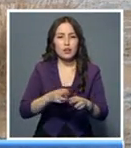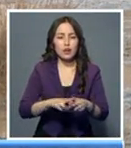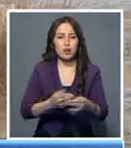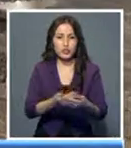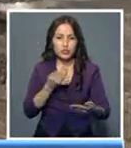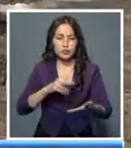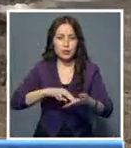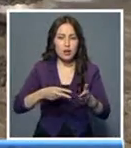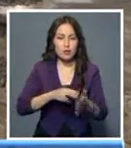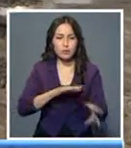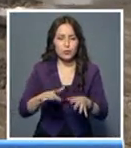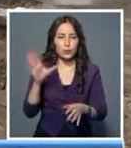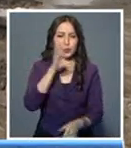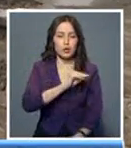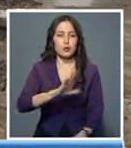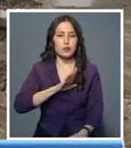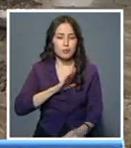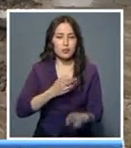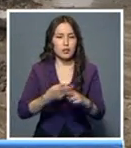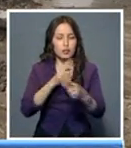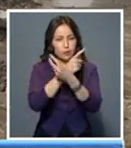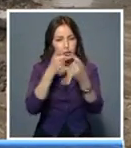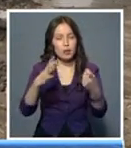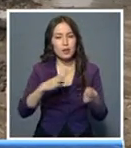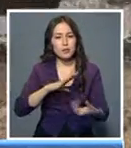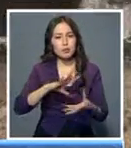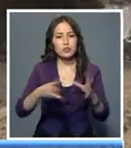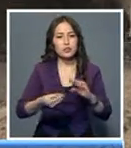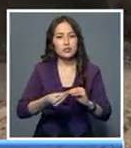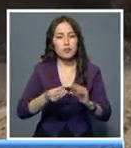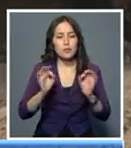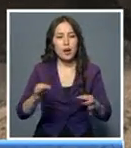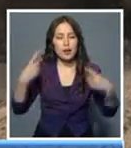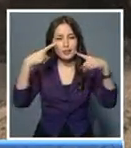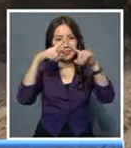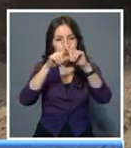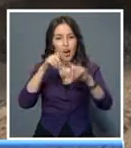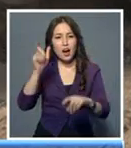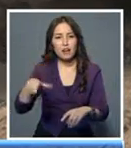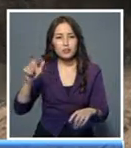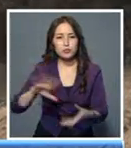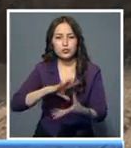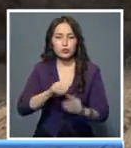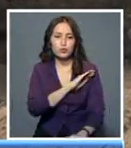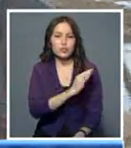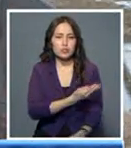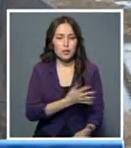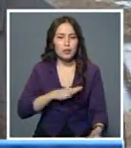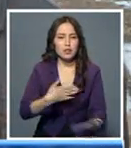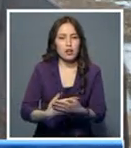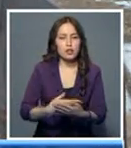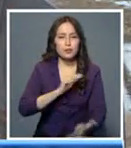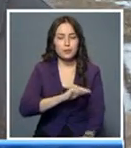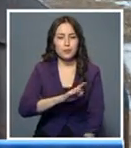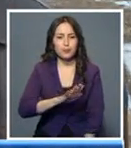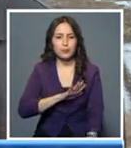үлгерген. Алқаптың суы ауылға лап қойғанда, оған қарсы қайрат көрсететін техника мен адам күші де сақадай сай тұрыпты. Дворға барып,